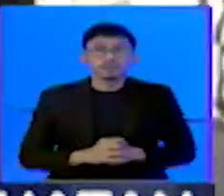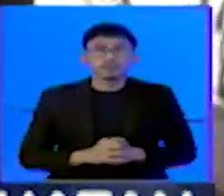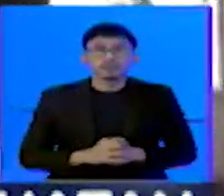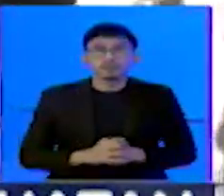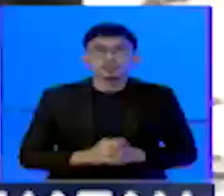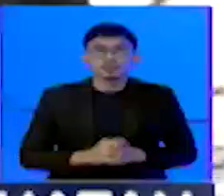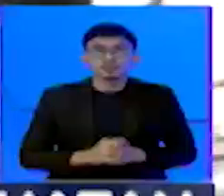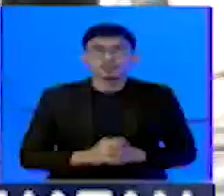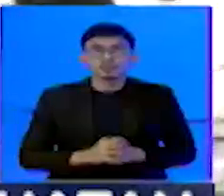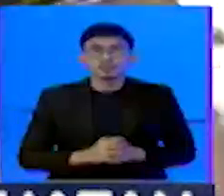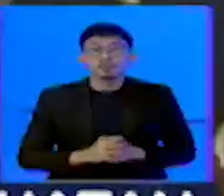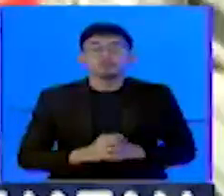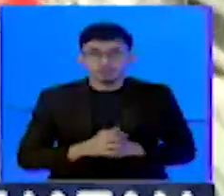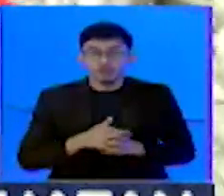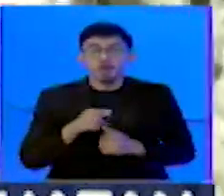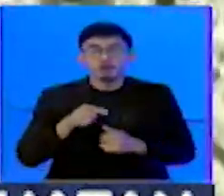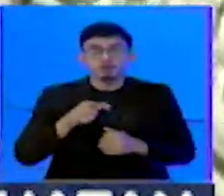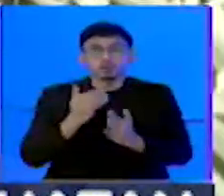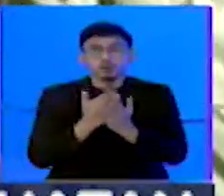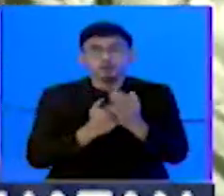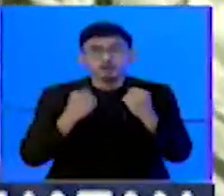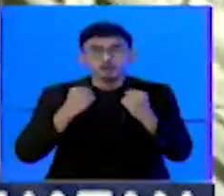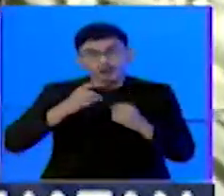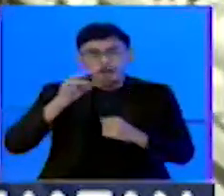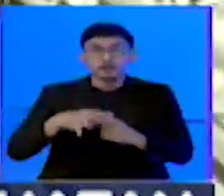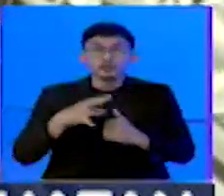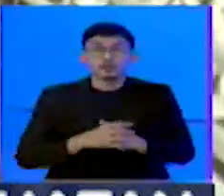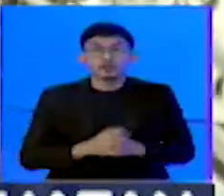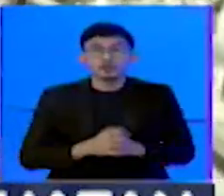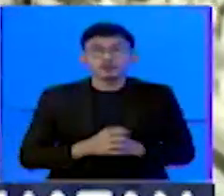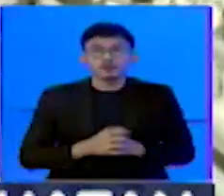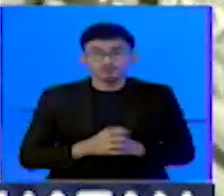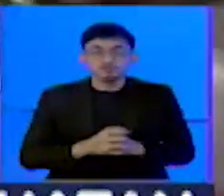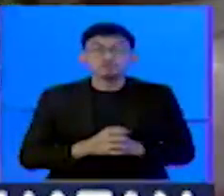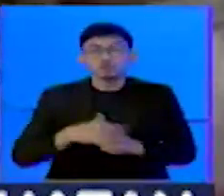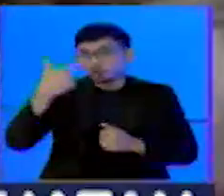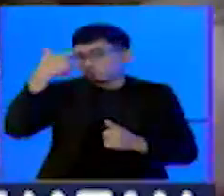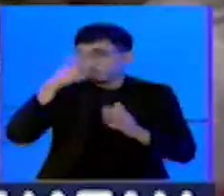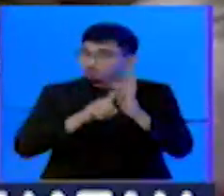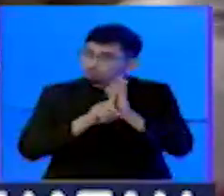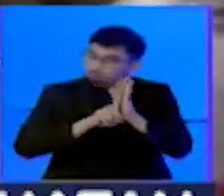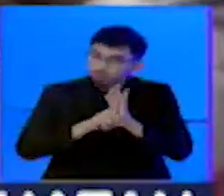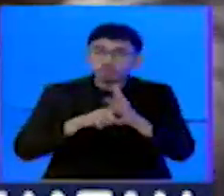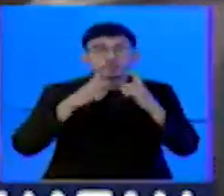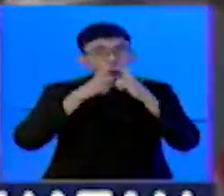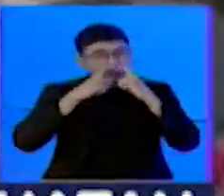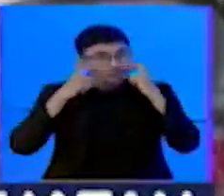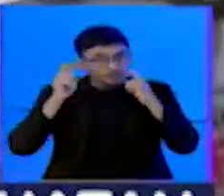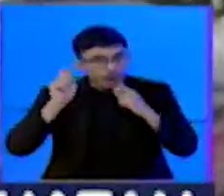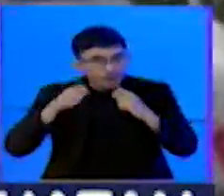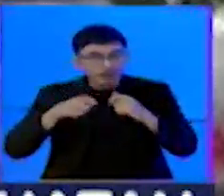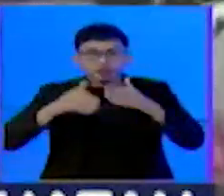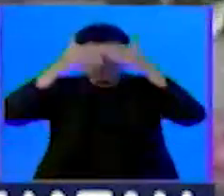Protokol kesehatan ketat diterapkan di tempat wisata, mulai dari pemeriksaan suhu tubuh, wajib memakai masker hingga face shield yang diberikan di pintu masuk.